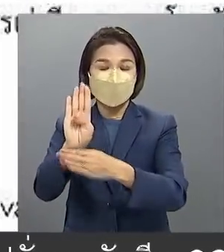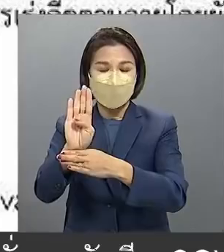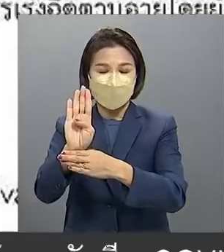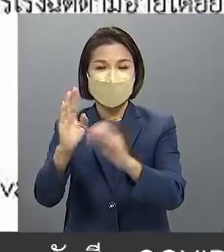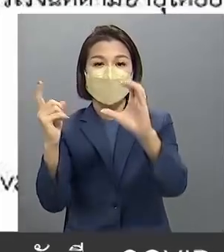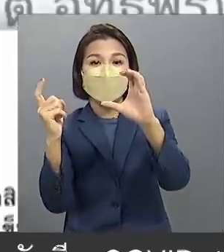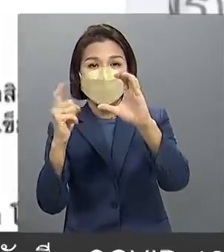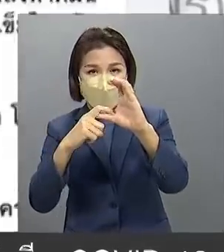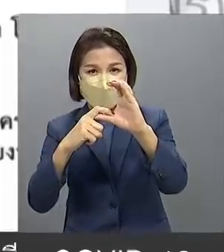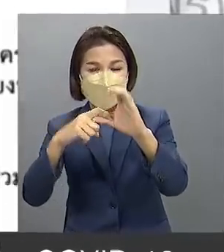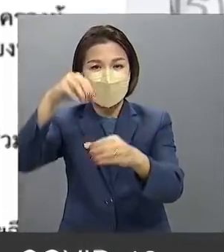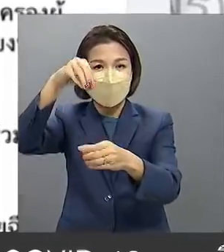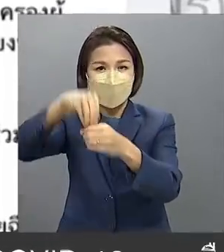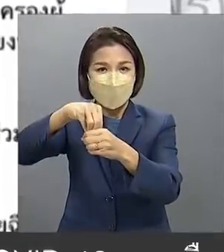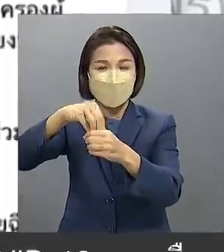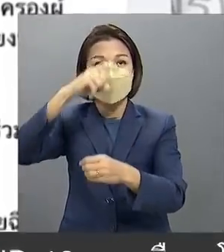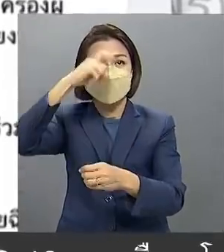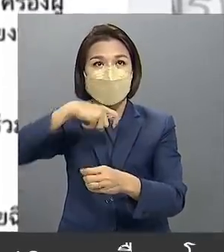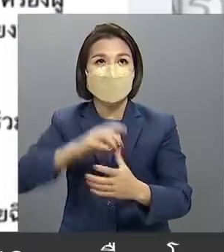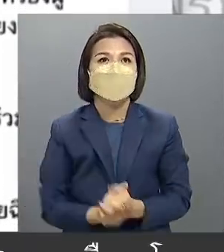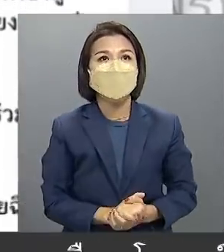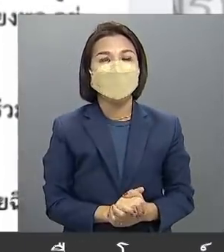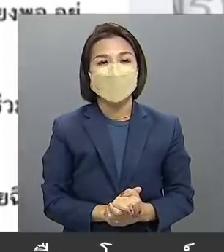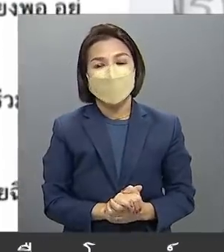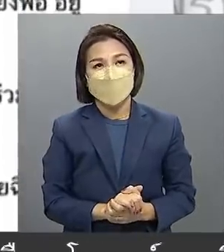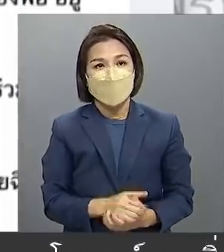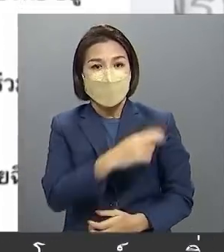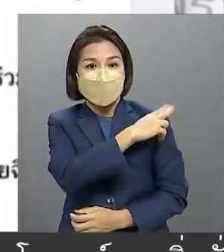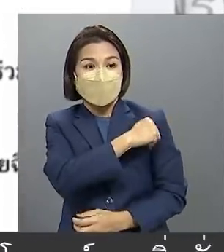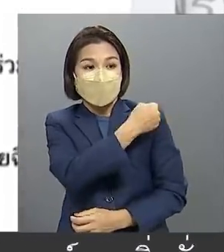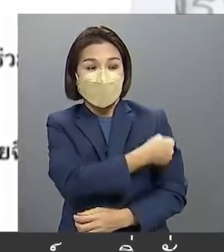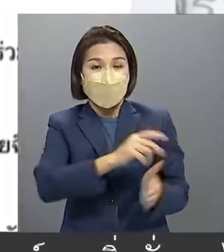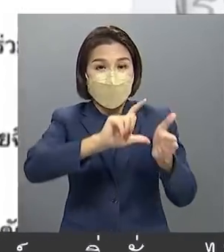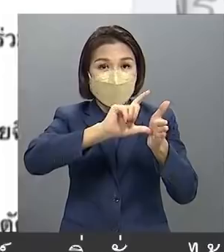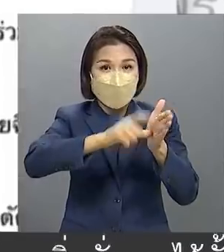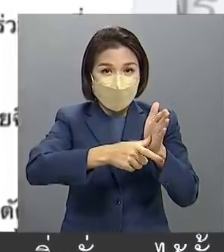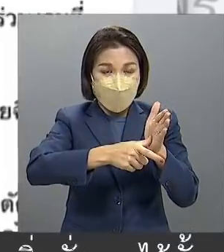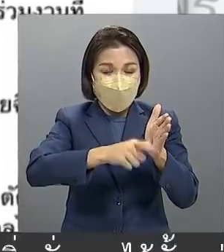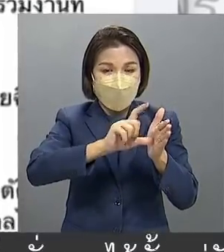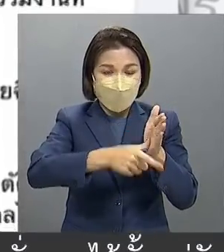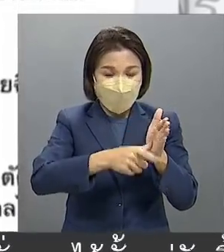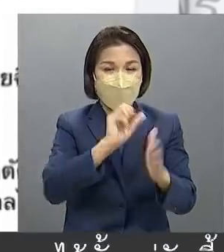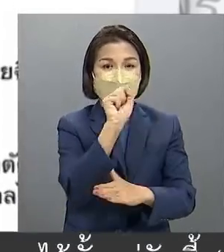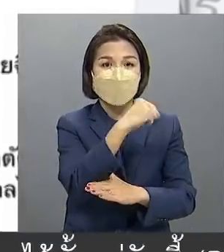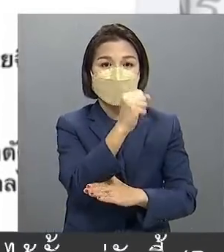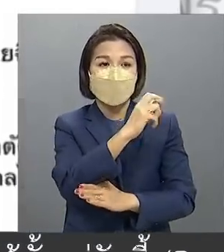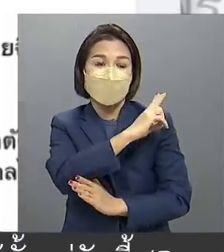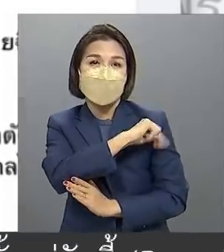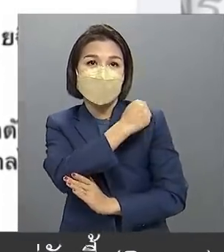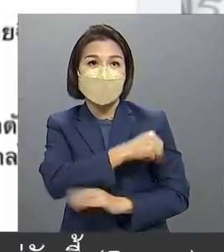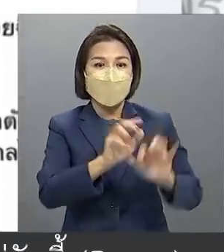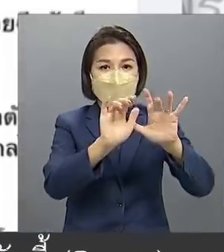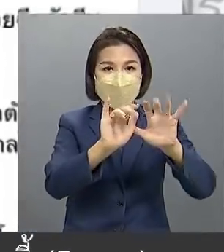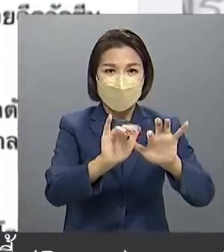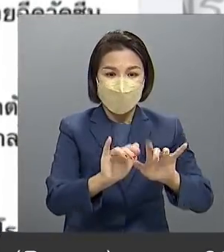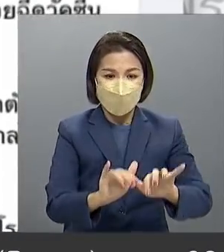จากพลอากาศตรีนายแพทย์อิทธพรคณะเจริญเลขาธิการแพทยสภาค่ะได้โพสต์ข้อเขียนผ่านทาง Facebook สนับสนุนให้